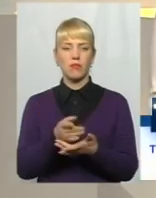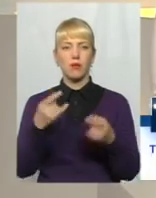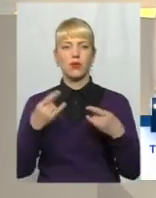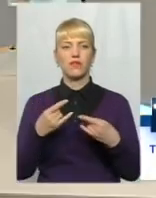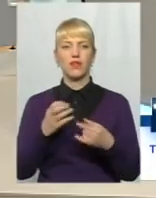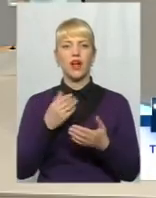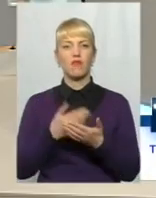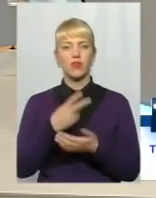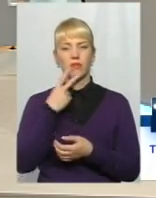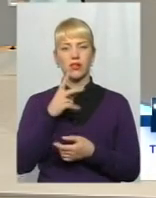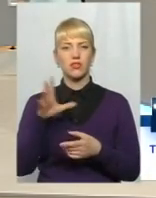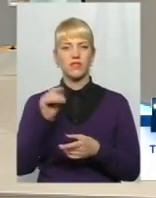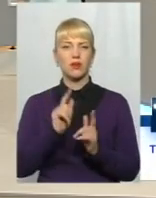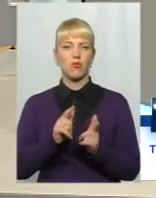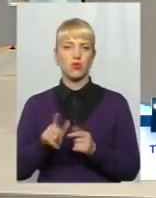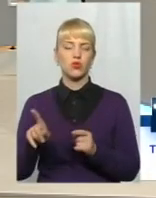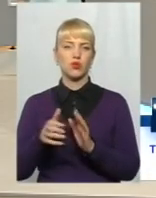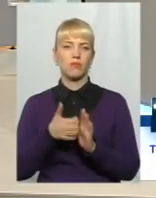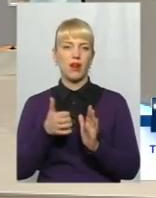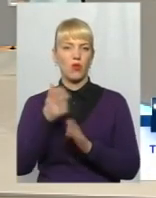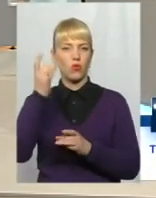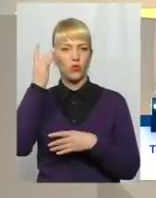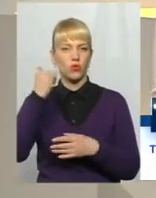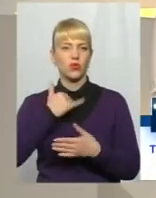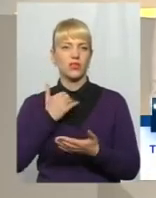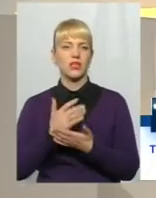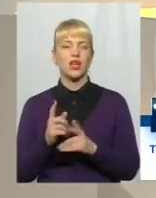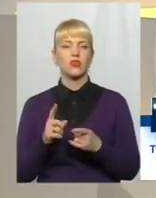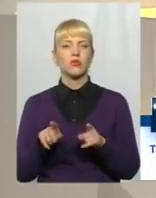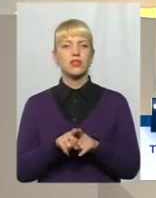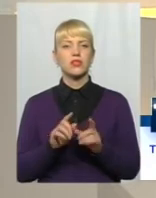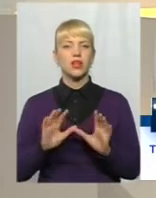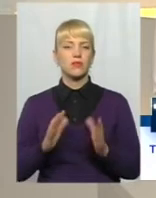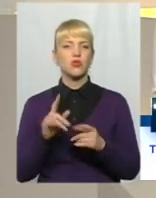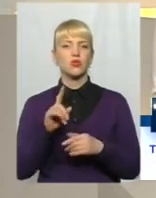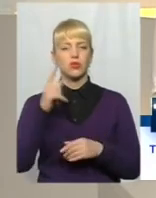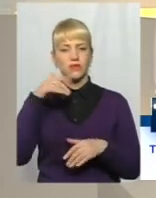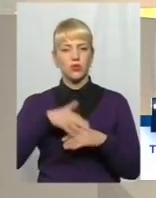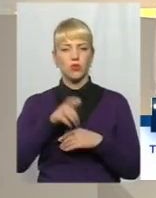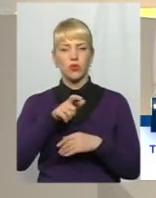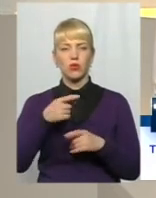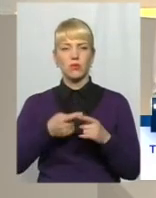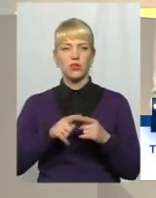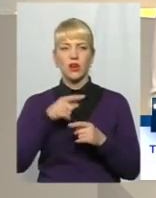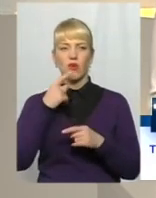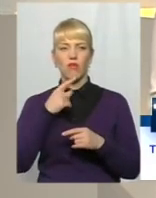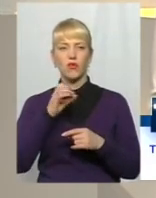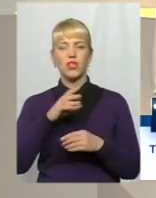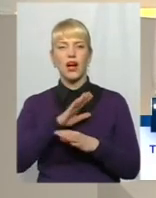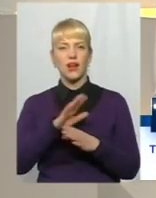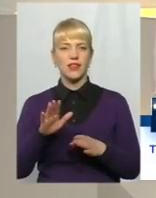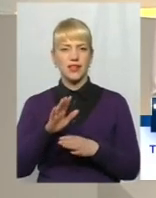от бачите, всі погоджуються з тим, що брак культури в нас є. Але чогось так виходить, що свідомі громадяни про це говорять, от якраз